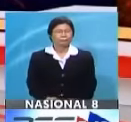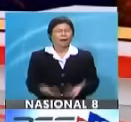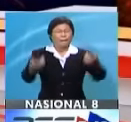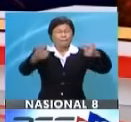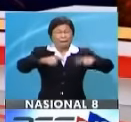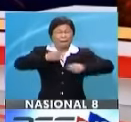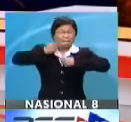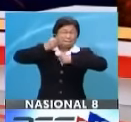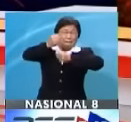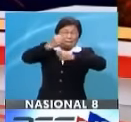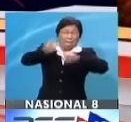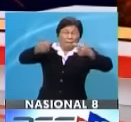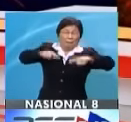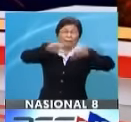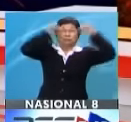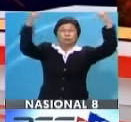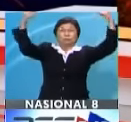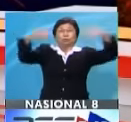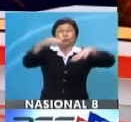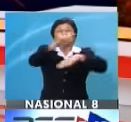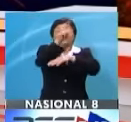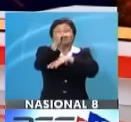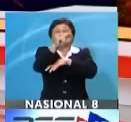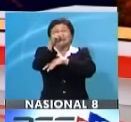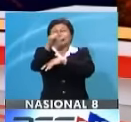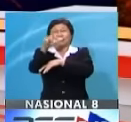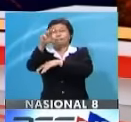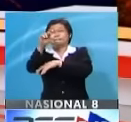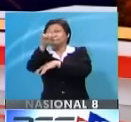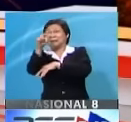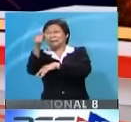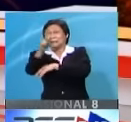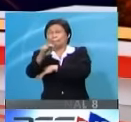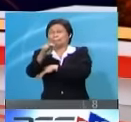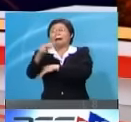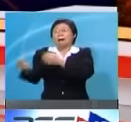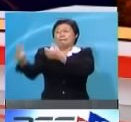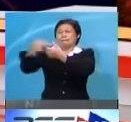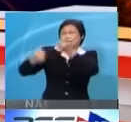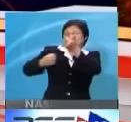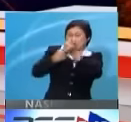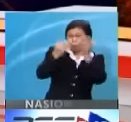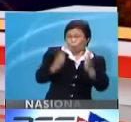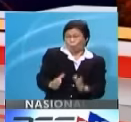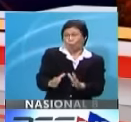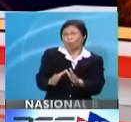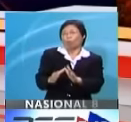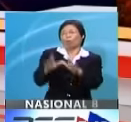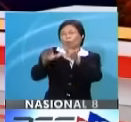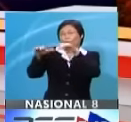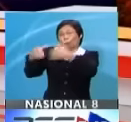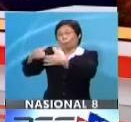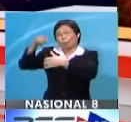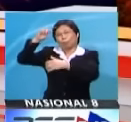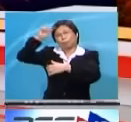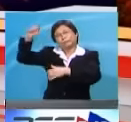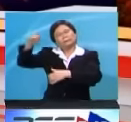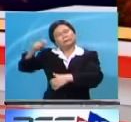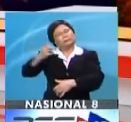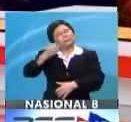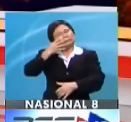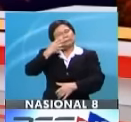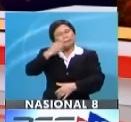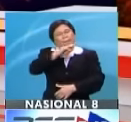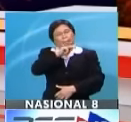Insiden rusuhan yang berlaku di Stadium Sultan Zainal Mizan melibatkan penyokong skuad Penyu jelas mengecewakan Menteri Belia dan